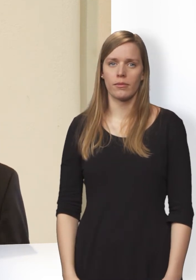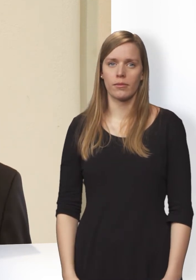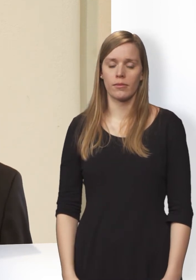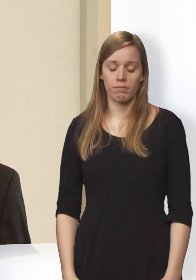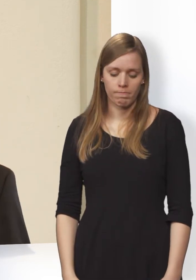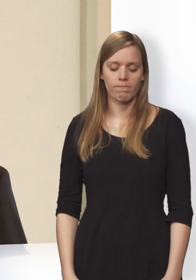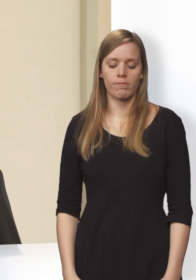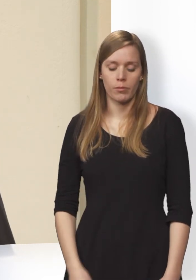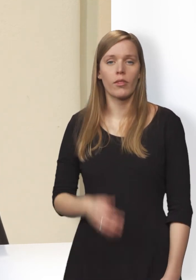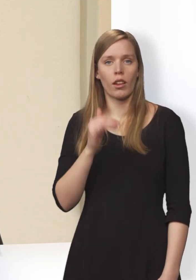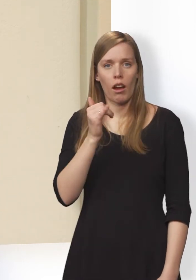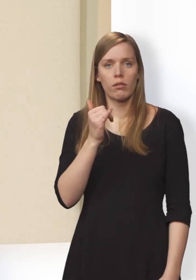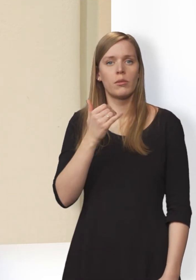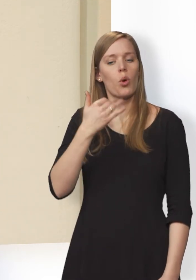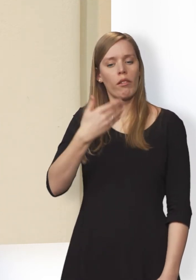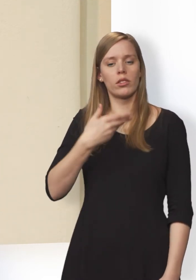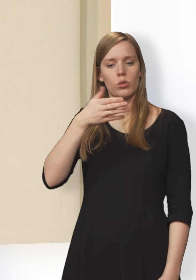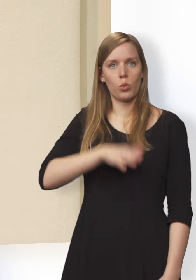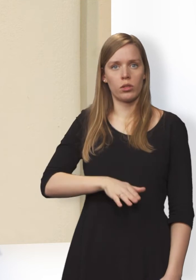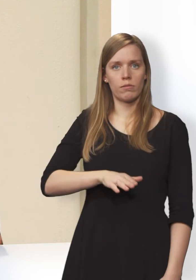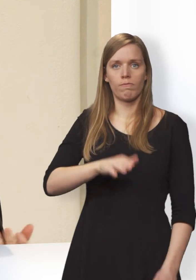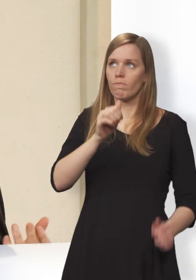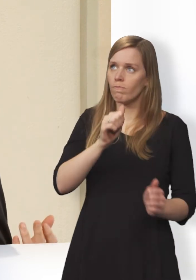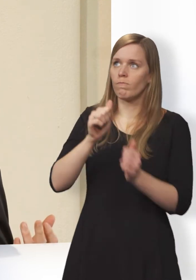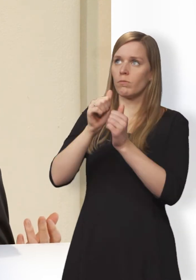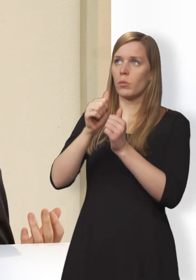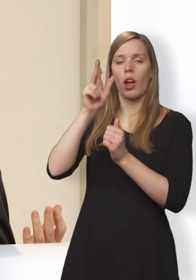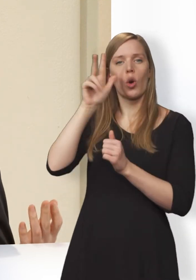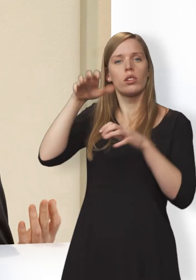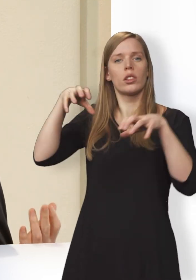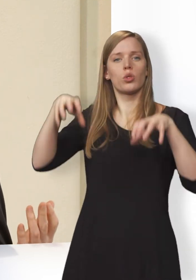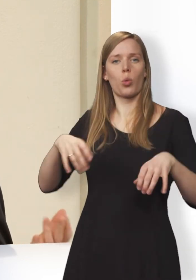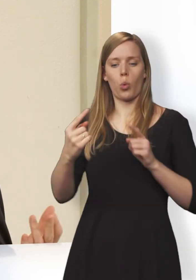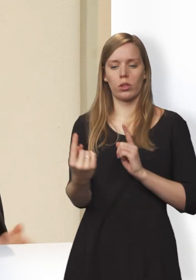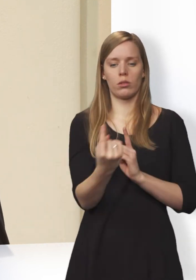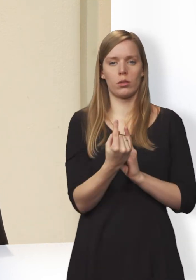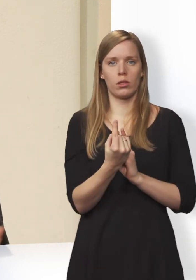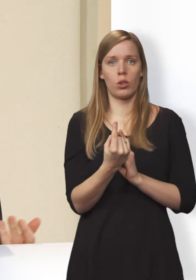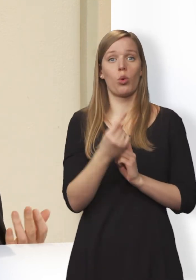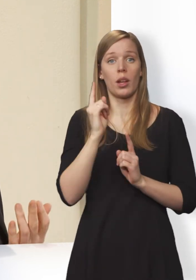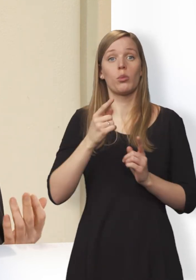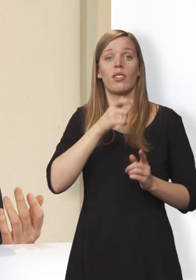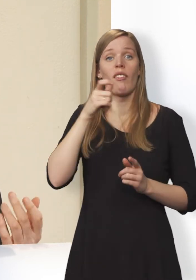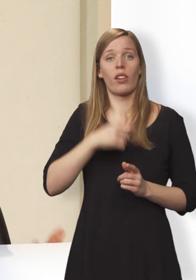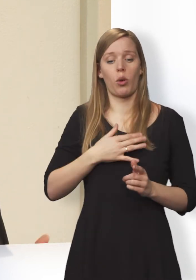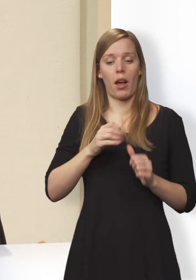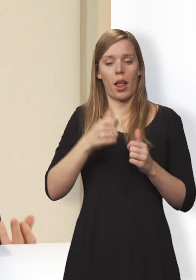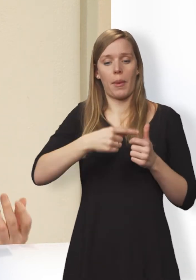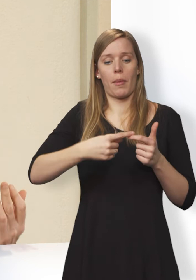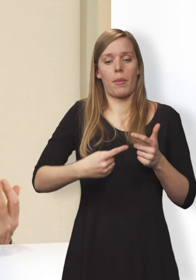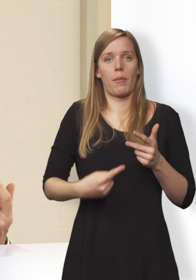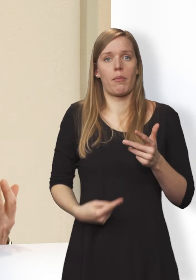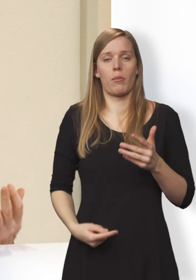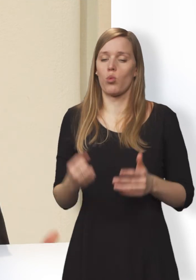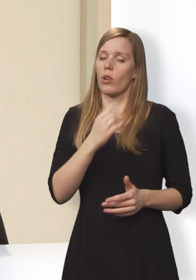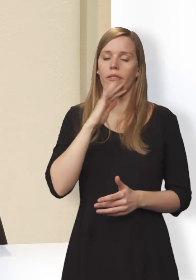gottes thron stehen und uns alle juden verantworten müssen da bleiben wir unendlich viel schuldig da kommt auch viel zu großes